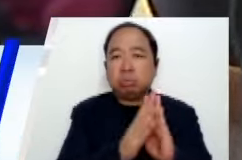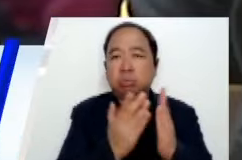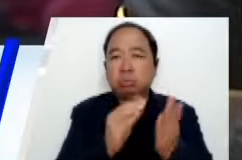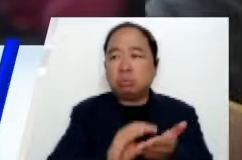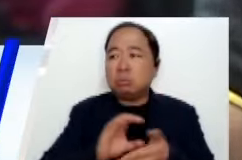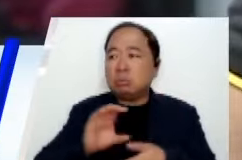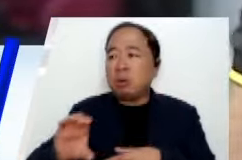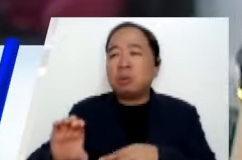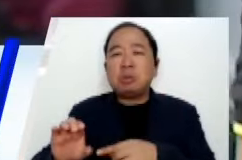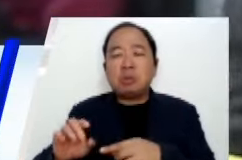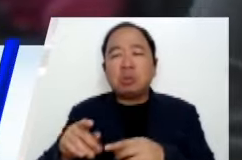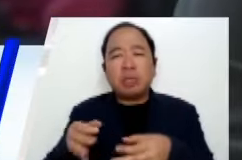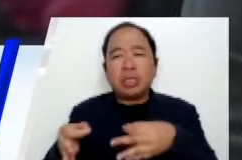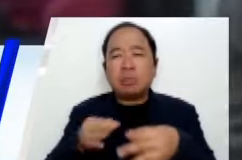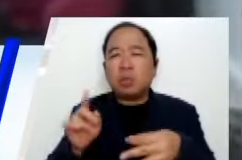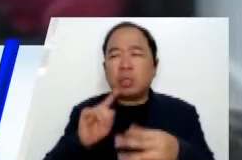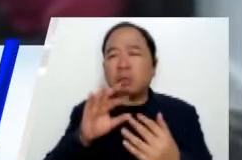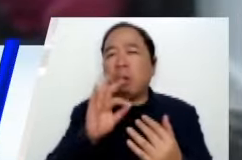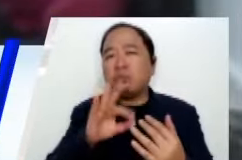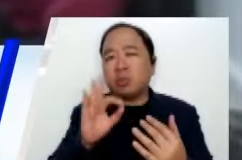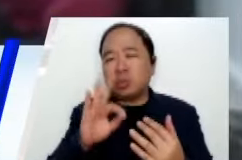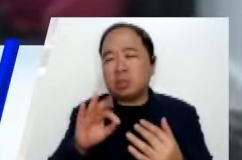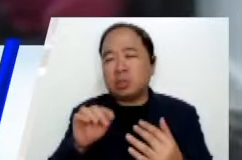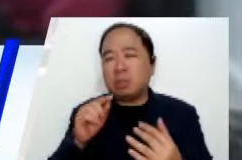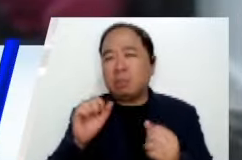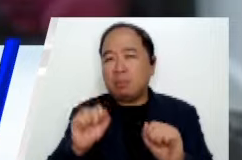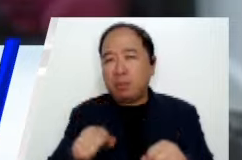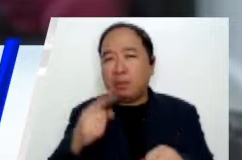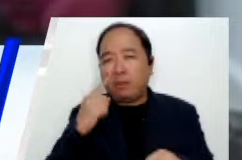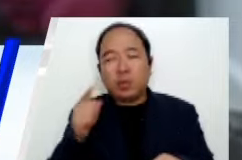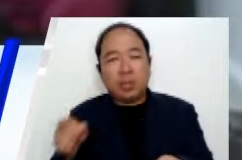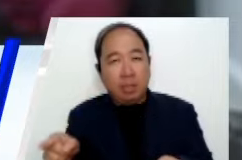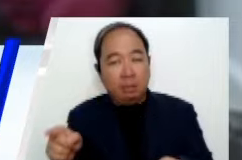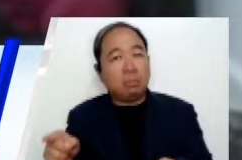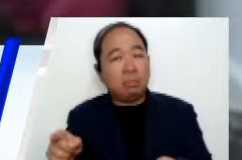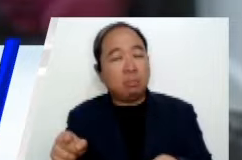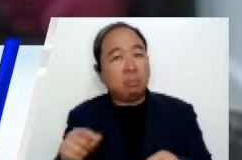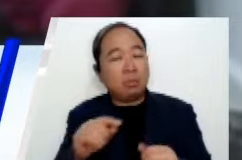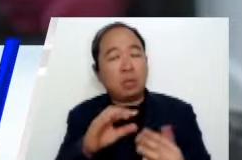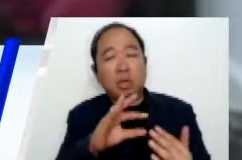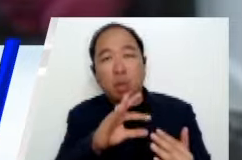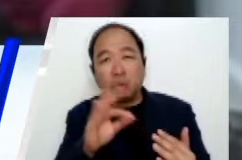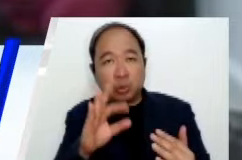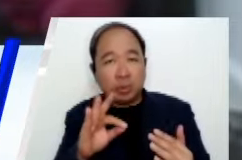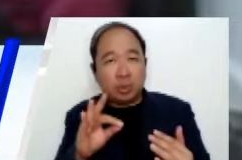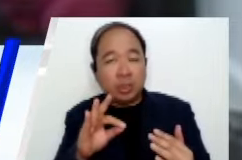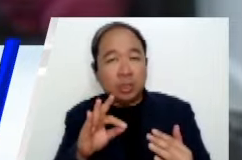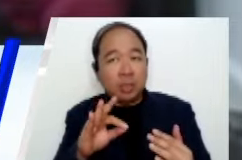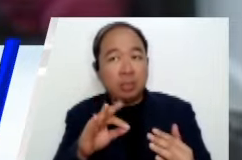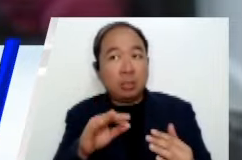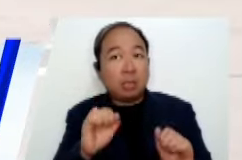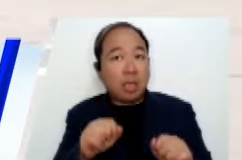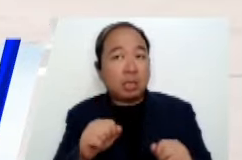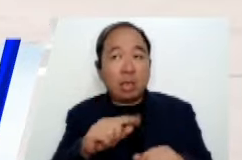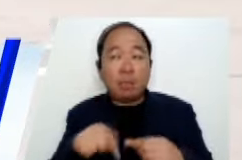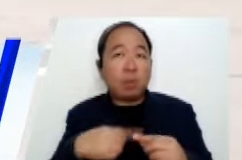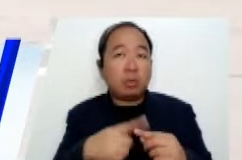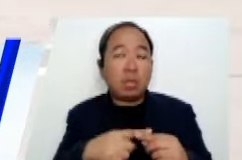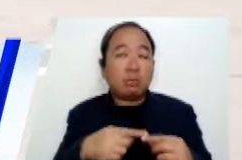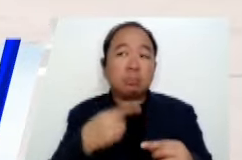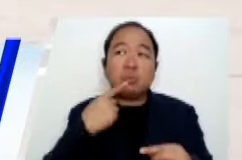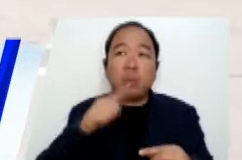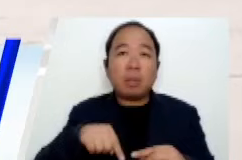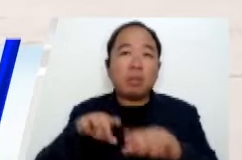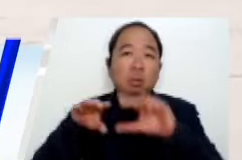options na available sa kanya, no? In relation to any arrest warrants by the ICC. Matatanda